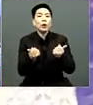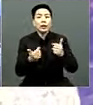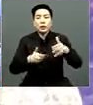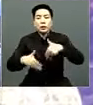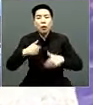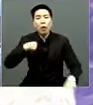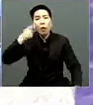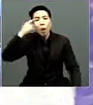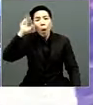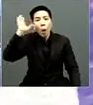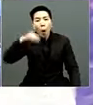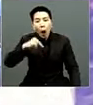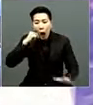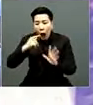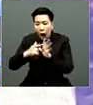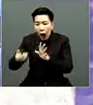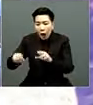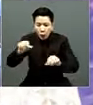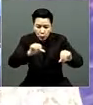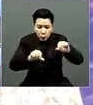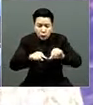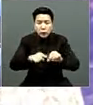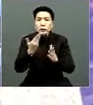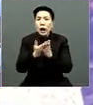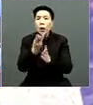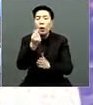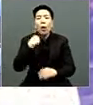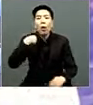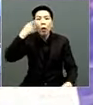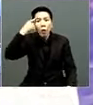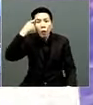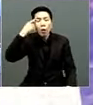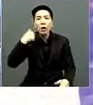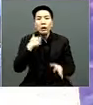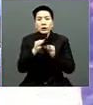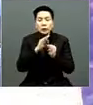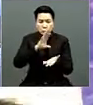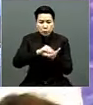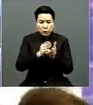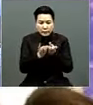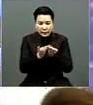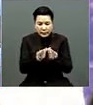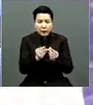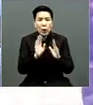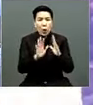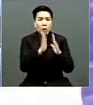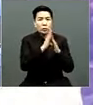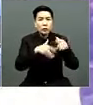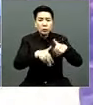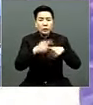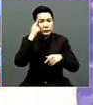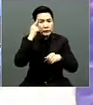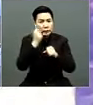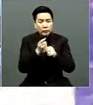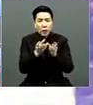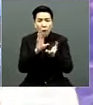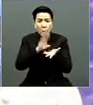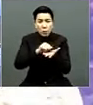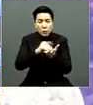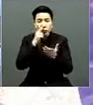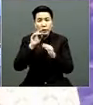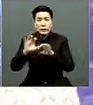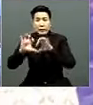าจะได้ตรวจสอบว่าท้องถิ่นแต่ละแห่งเนี่ยเขาแจกแจงข้อมูลตัวเลขที่จะใช้งบประมาณนั้นเมื่อเทียบ